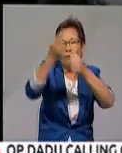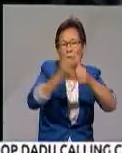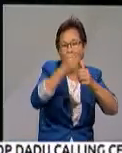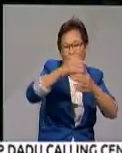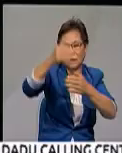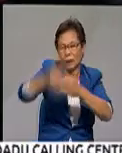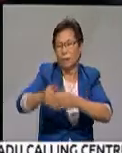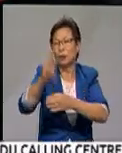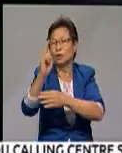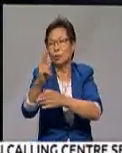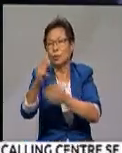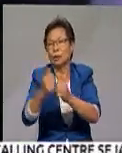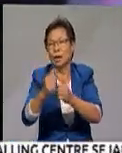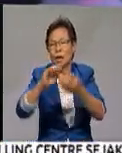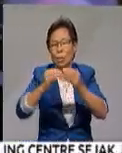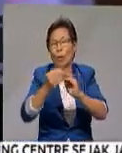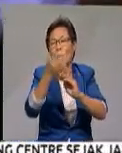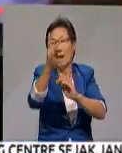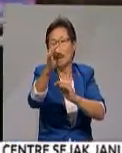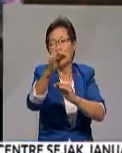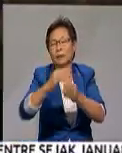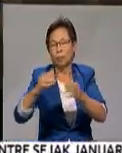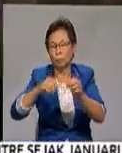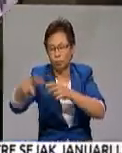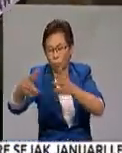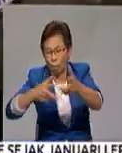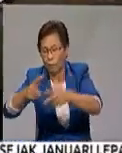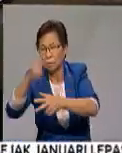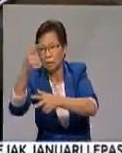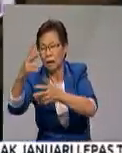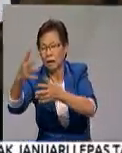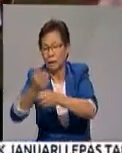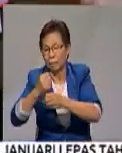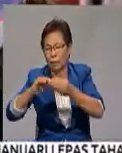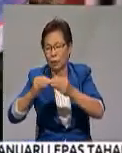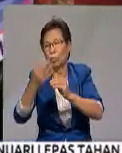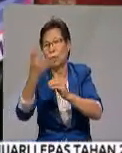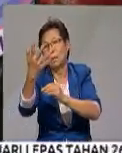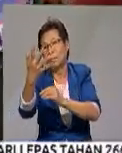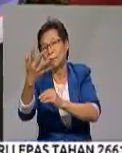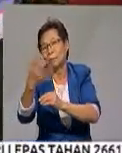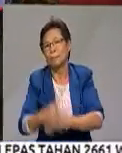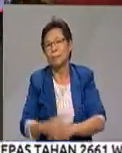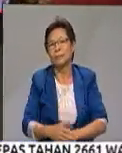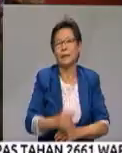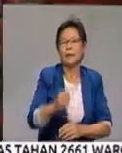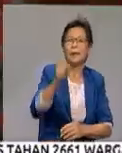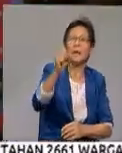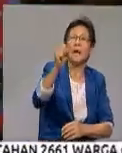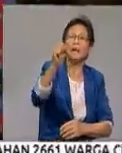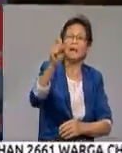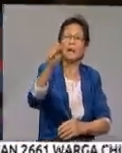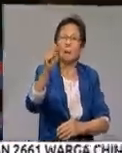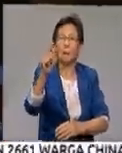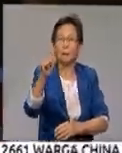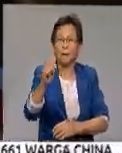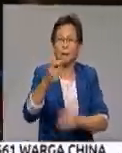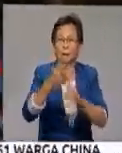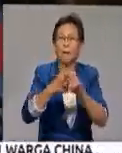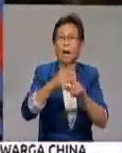menamatkan perlumbaan kedua di tempat ke-8 dan perlumbaan ketiga di kedudukan ke-5. Esteban Guerreri dari